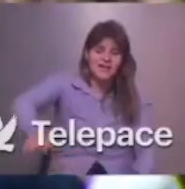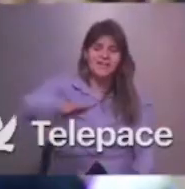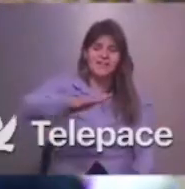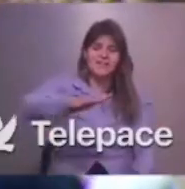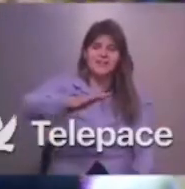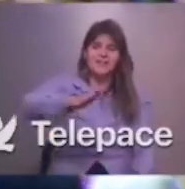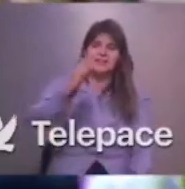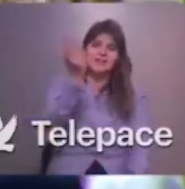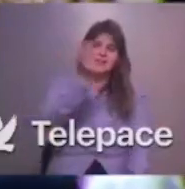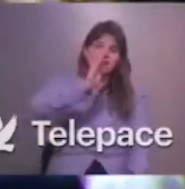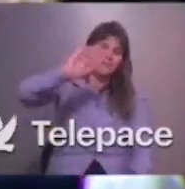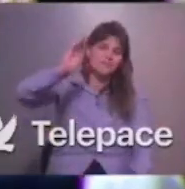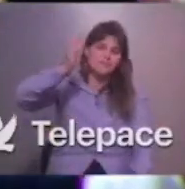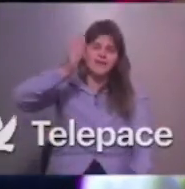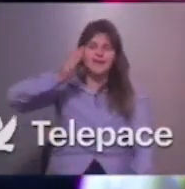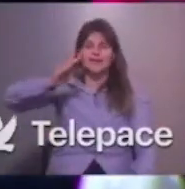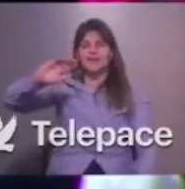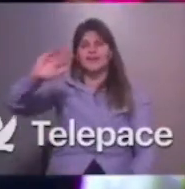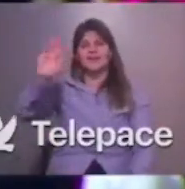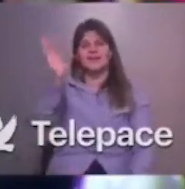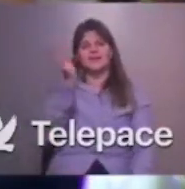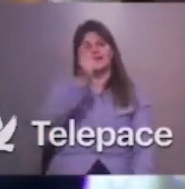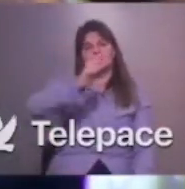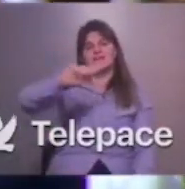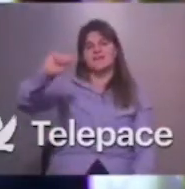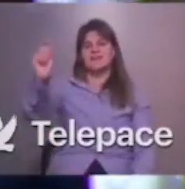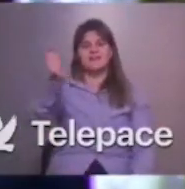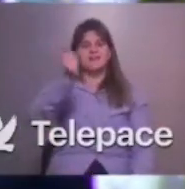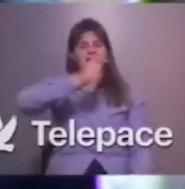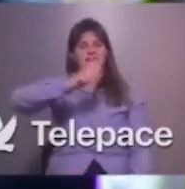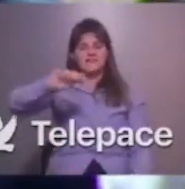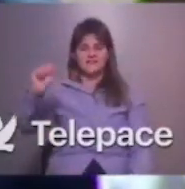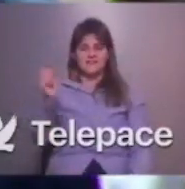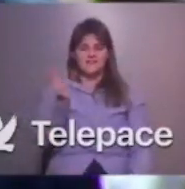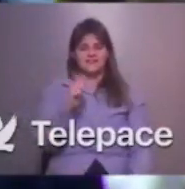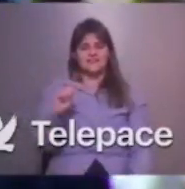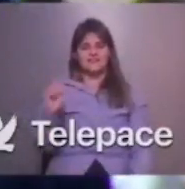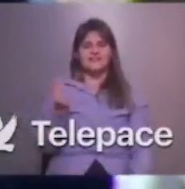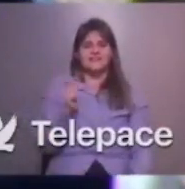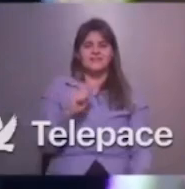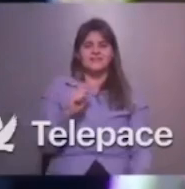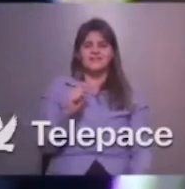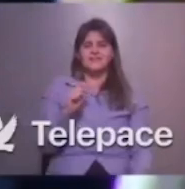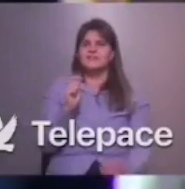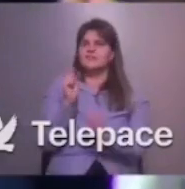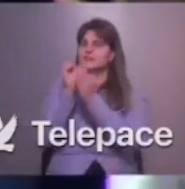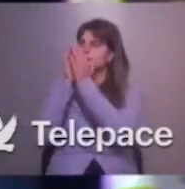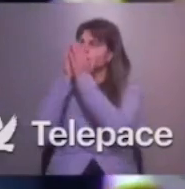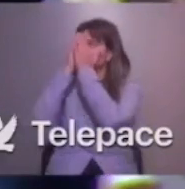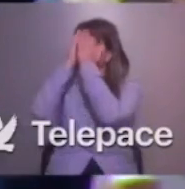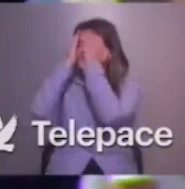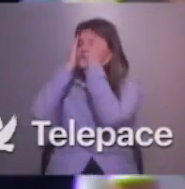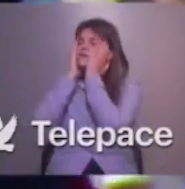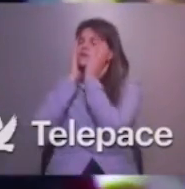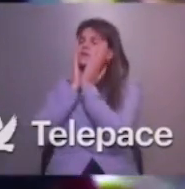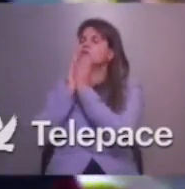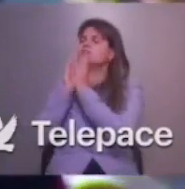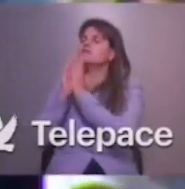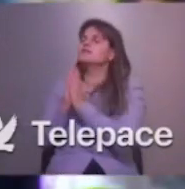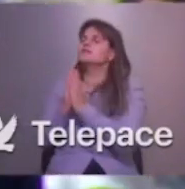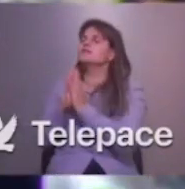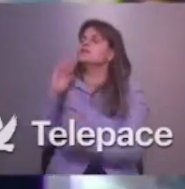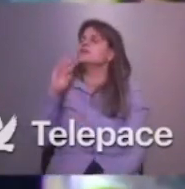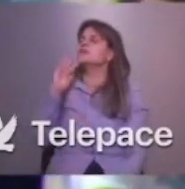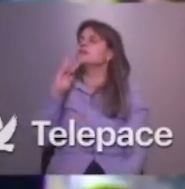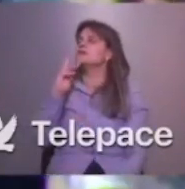Ed è bello anche questo momento nel quale coloro che portano la Madonna